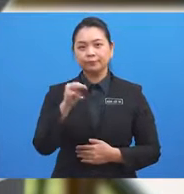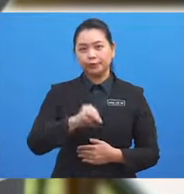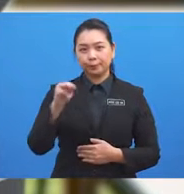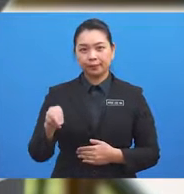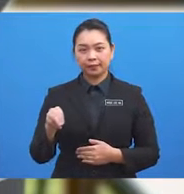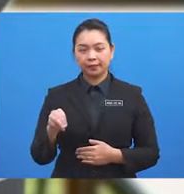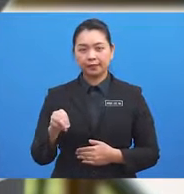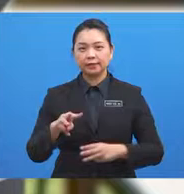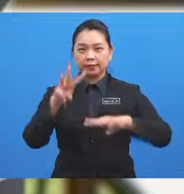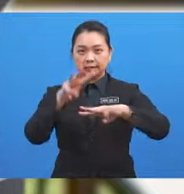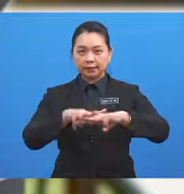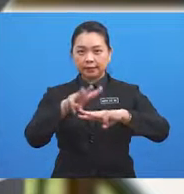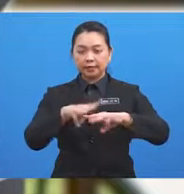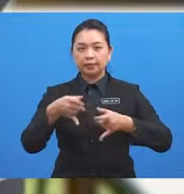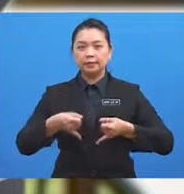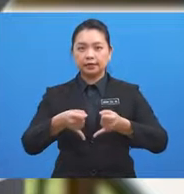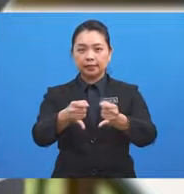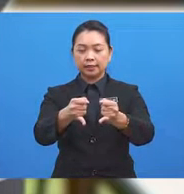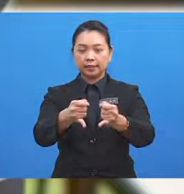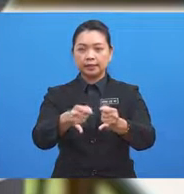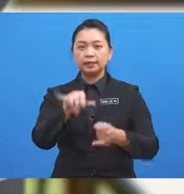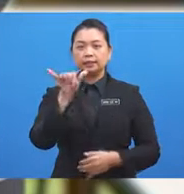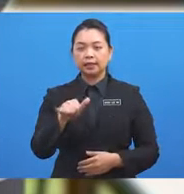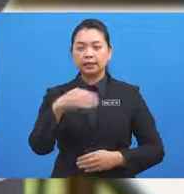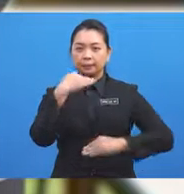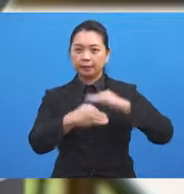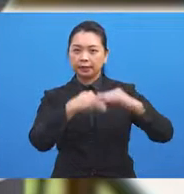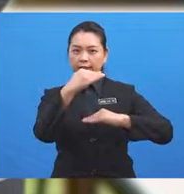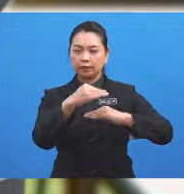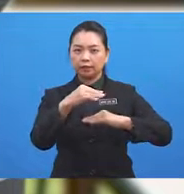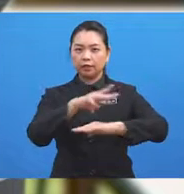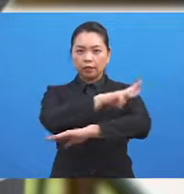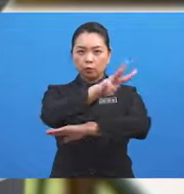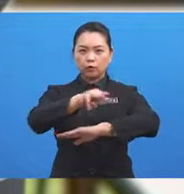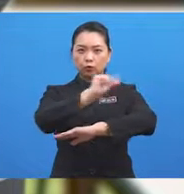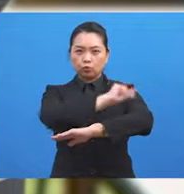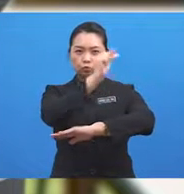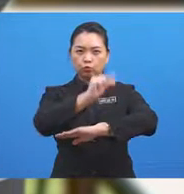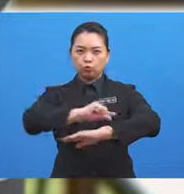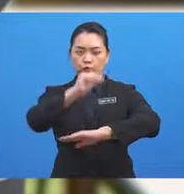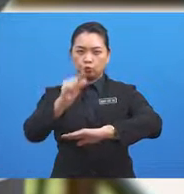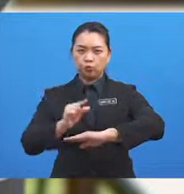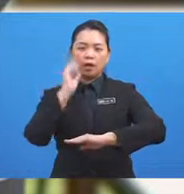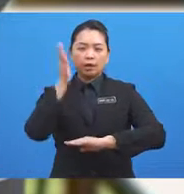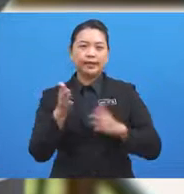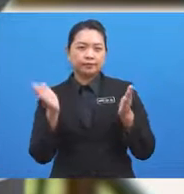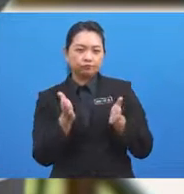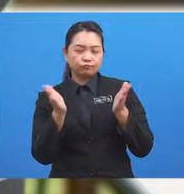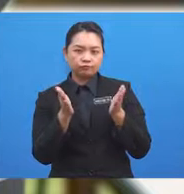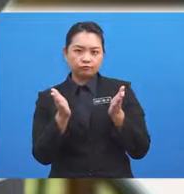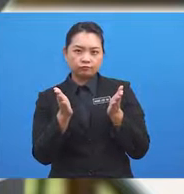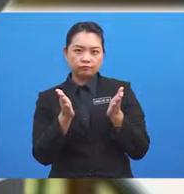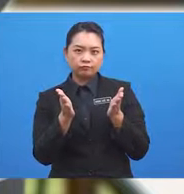Murid-murid, jaringan jalan raya yang dibina di kawasan pergunungan akan menggalakkan